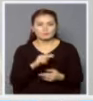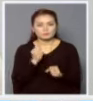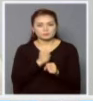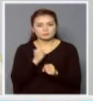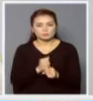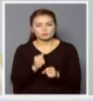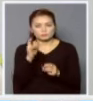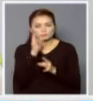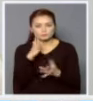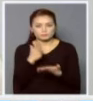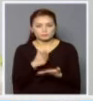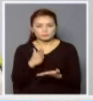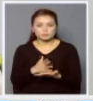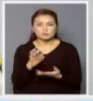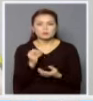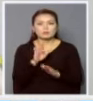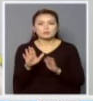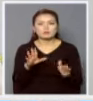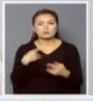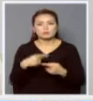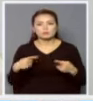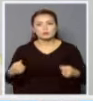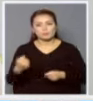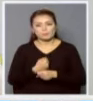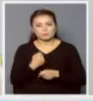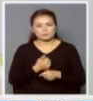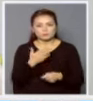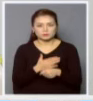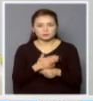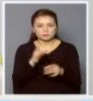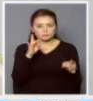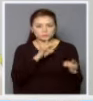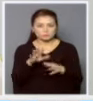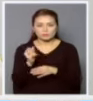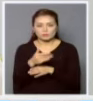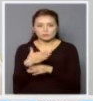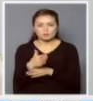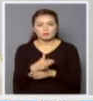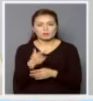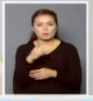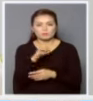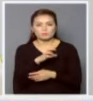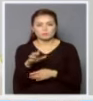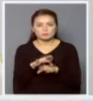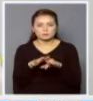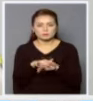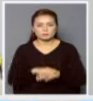из бахчевых культур. Также здесь представлены и другие произведения, которые прославляют флаг и герб нашей страны.